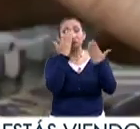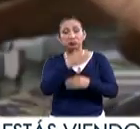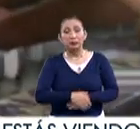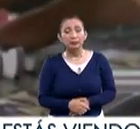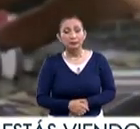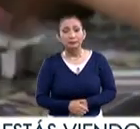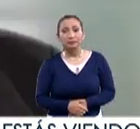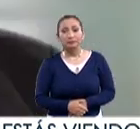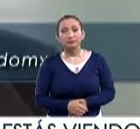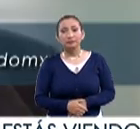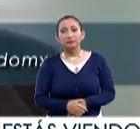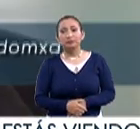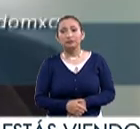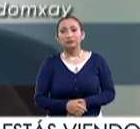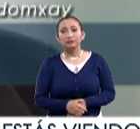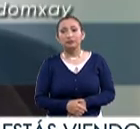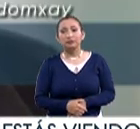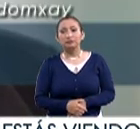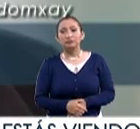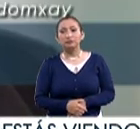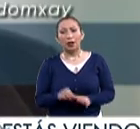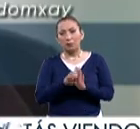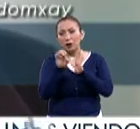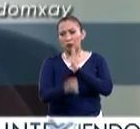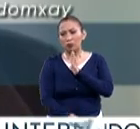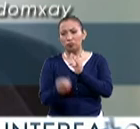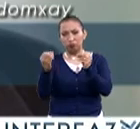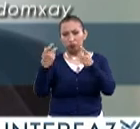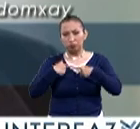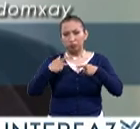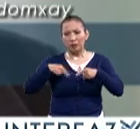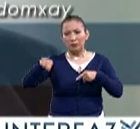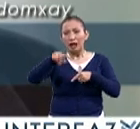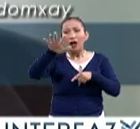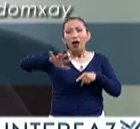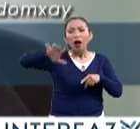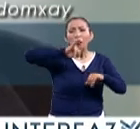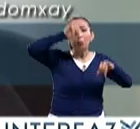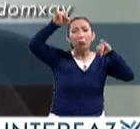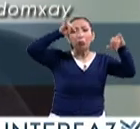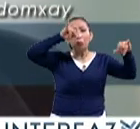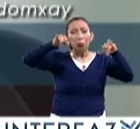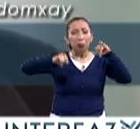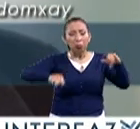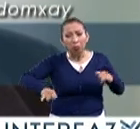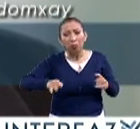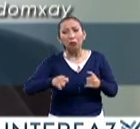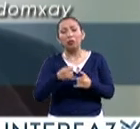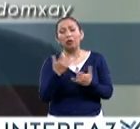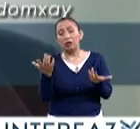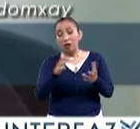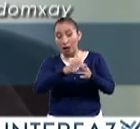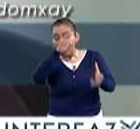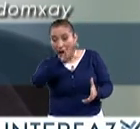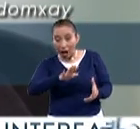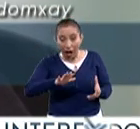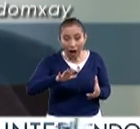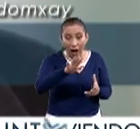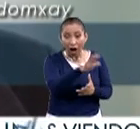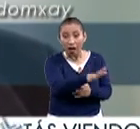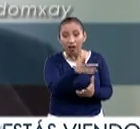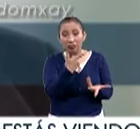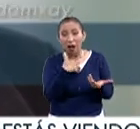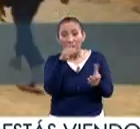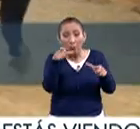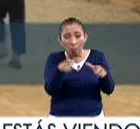escuela. ก็ยังมีความยุ่งยากเป็นต้นประชาชนจำนวนหลายอยู่เขตทางไกลซอกลีกหรือ